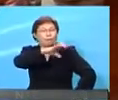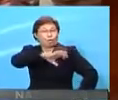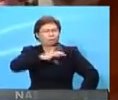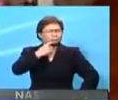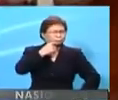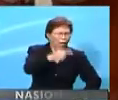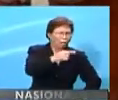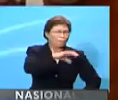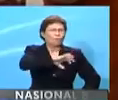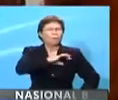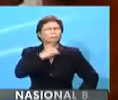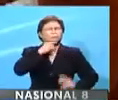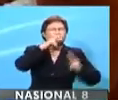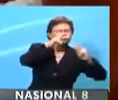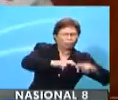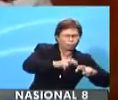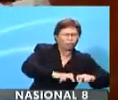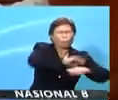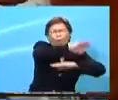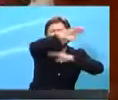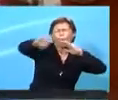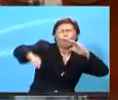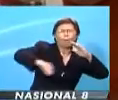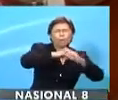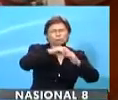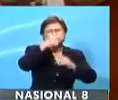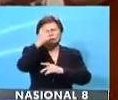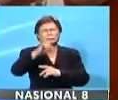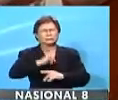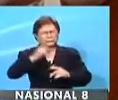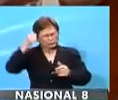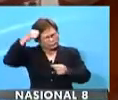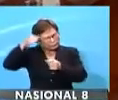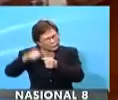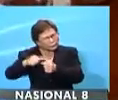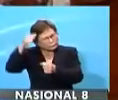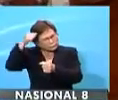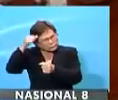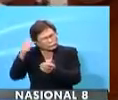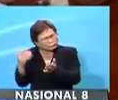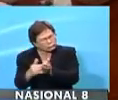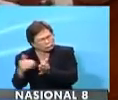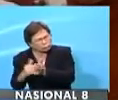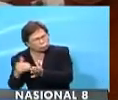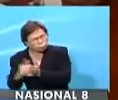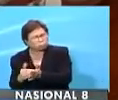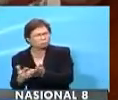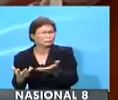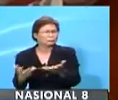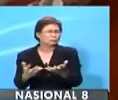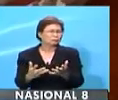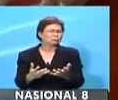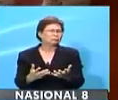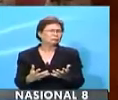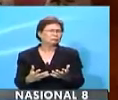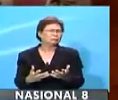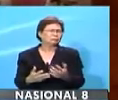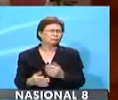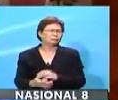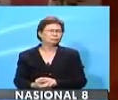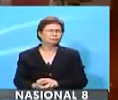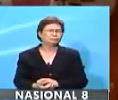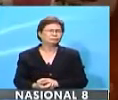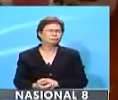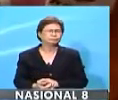sepenuhnya dalam kes ini yang saya ingat bertubi-tubi. Isu-isu sepertinya yang fitnah datang